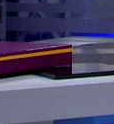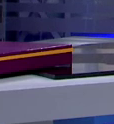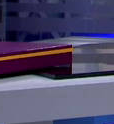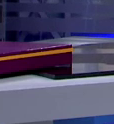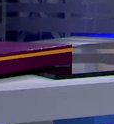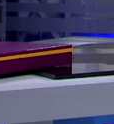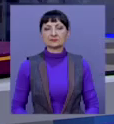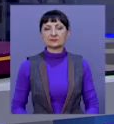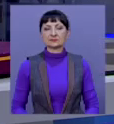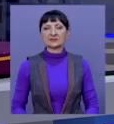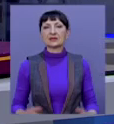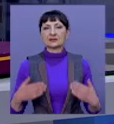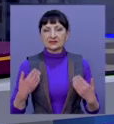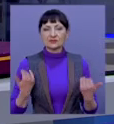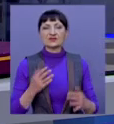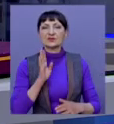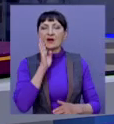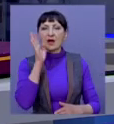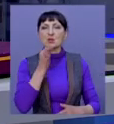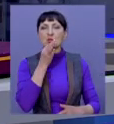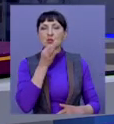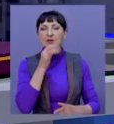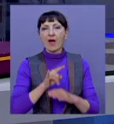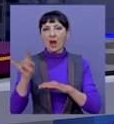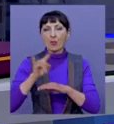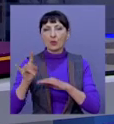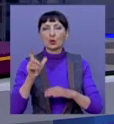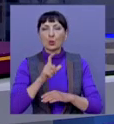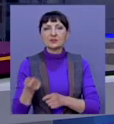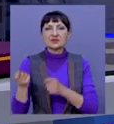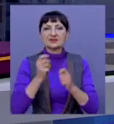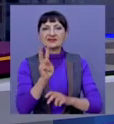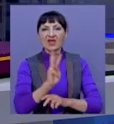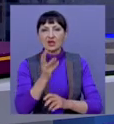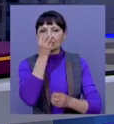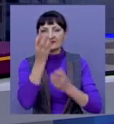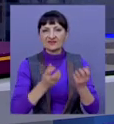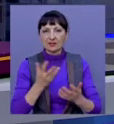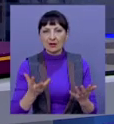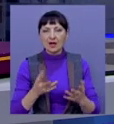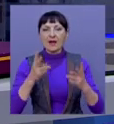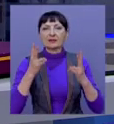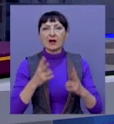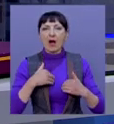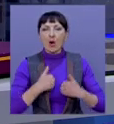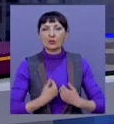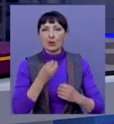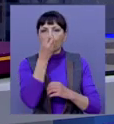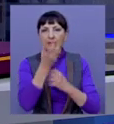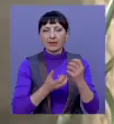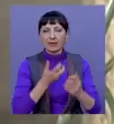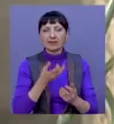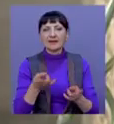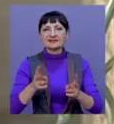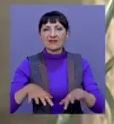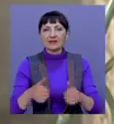Сегодня с раннего утра люди несут цветы и свечи в алматинский аэропорт, откуда вылетел авиалайнер «Фокер-100». Траурные букеты неравнодушные оставляют